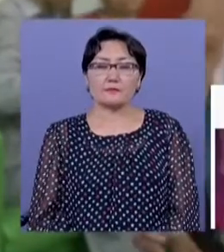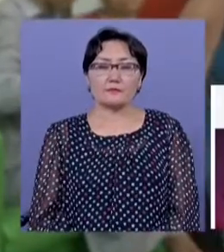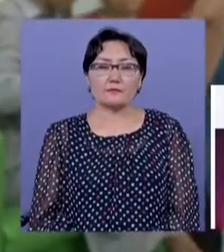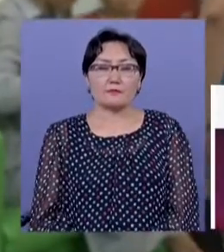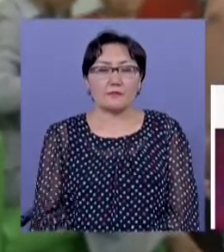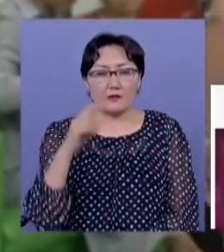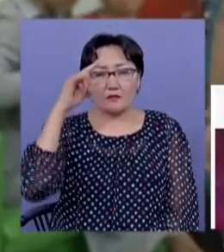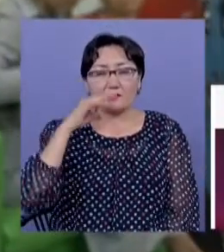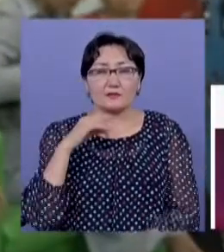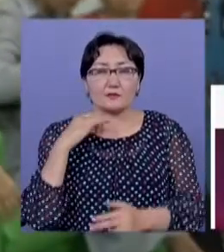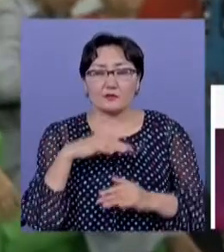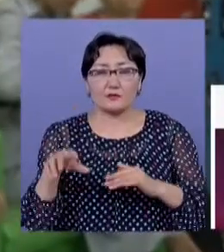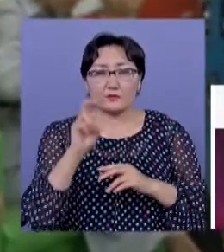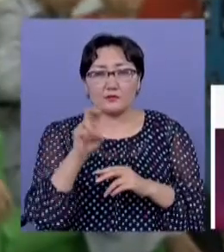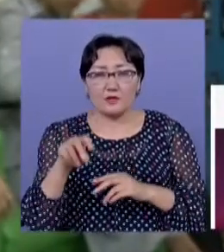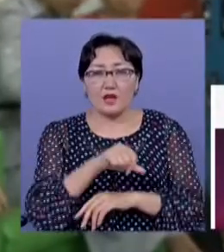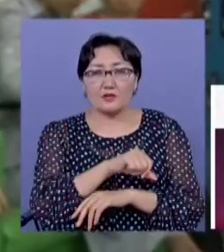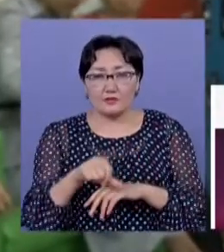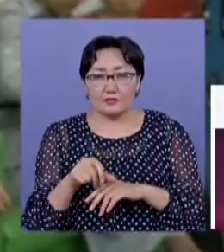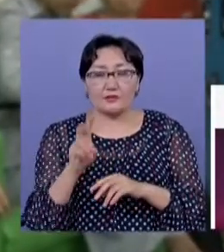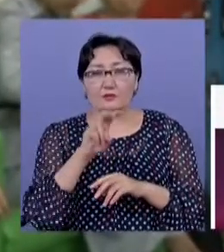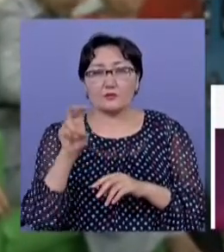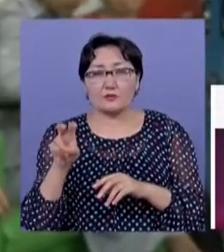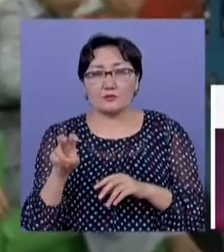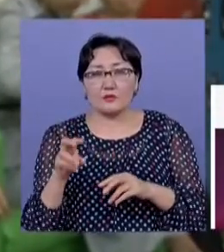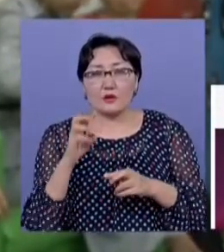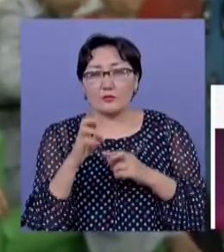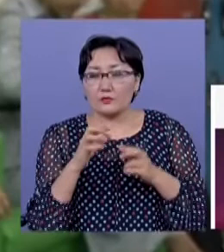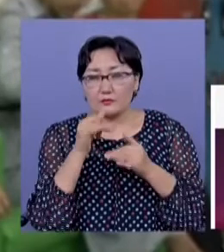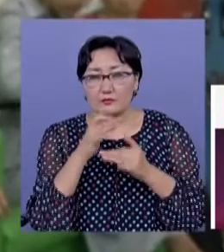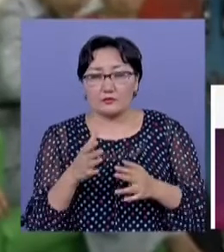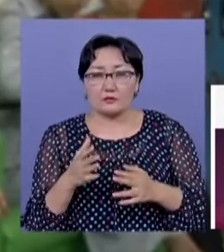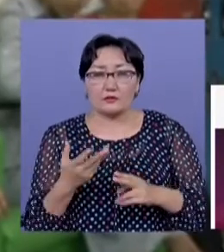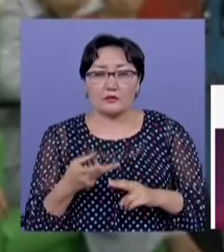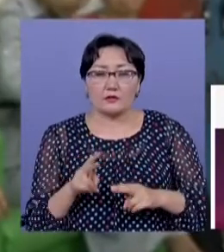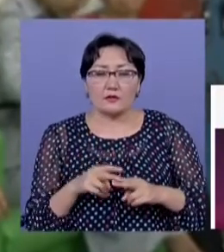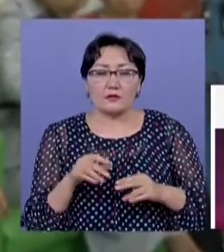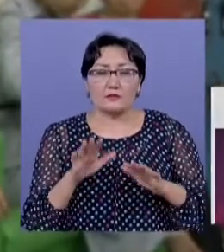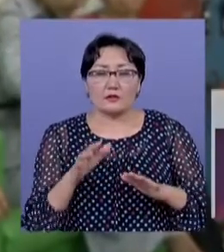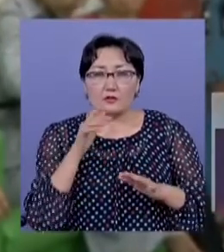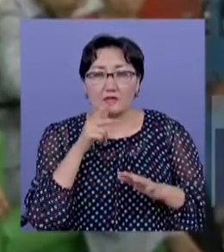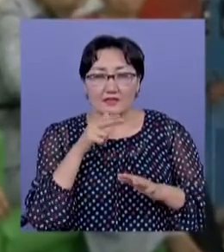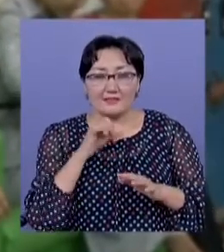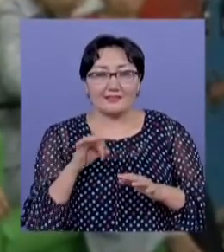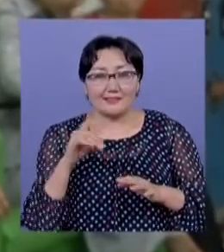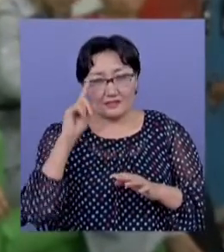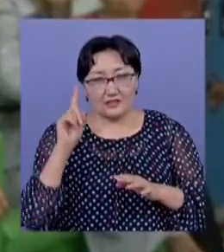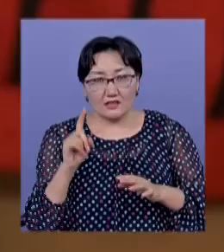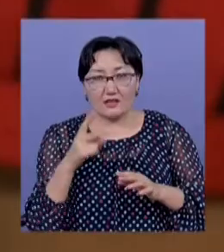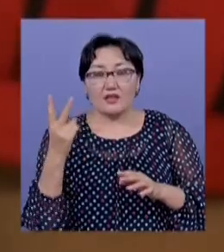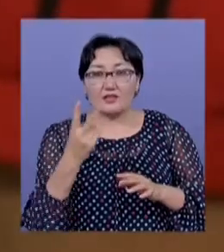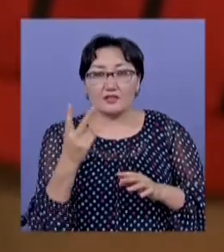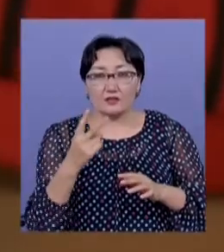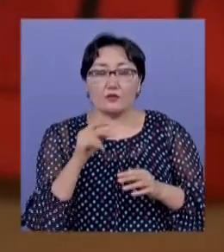Қазақстанның көп жеріне бардым, шетелге де барып келдім, оларды жасай алмаймыз. Мұндай жасаса тек Корея или Израиль. Екі елді